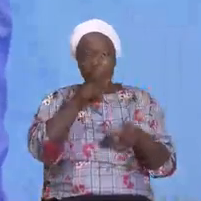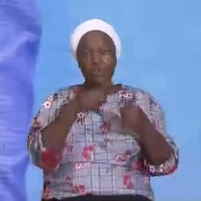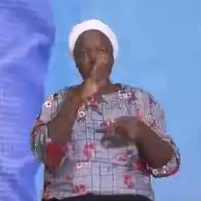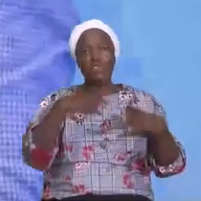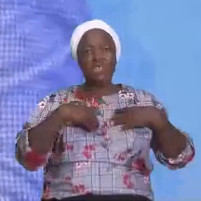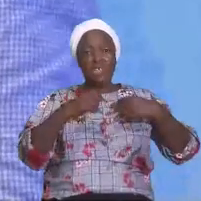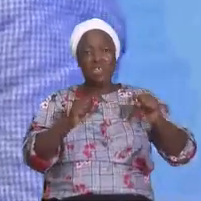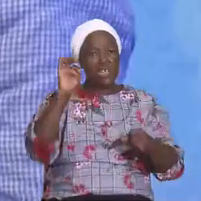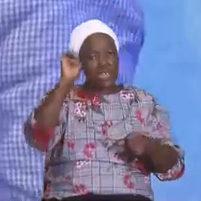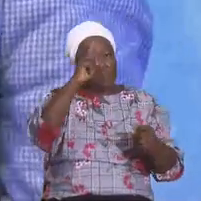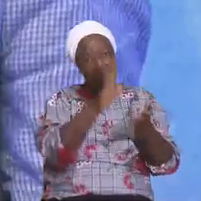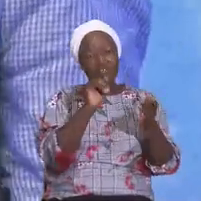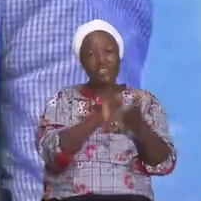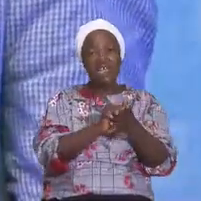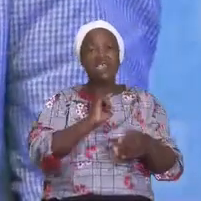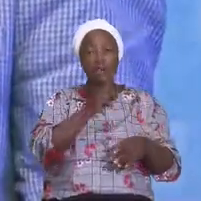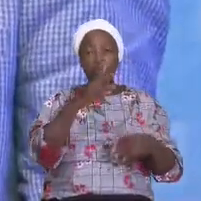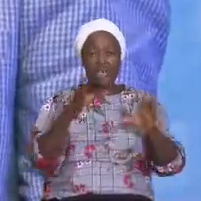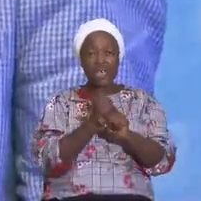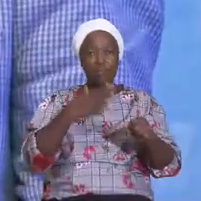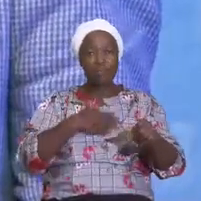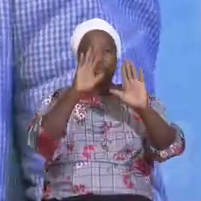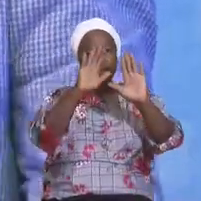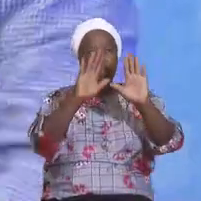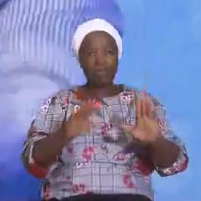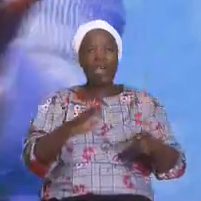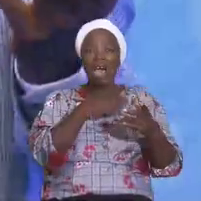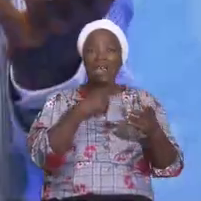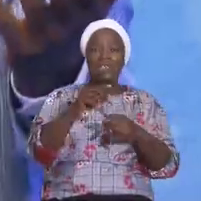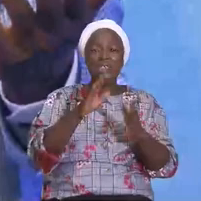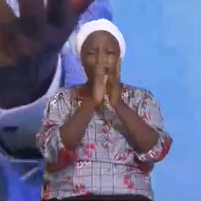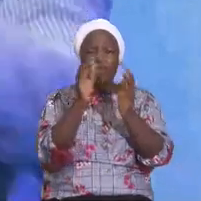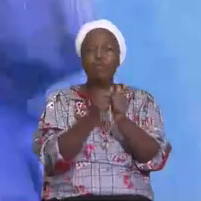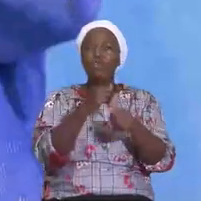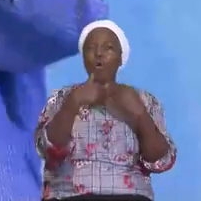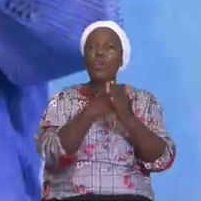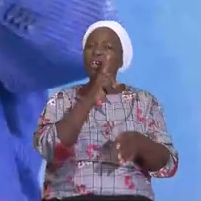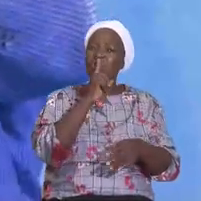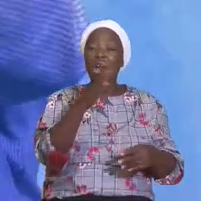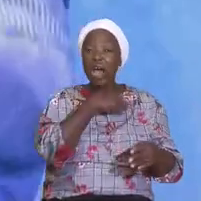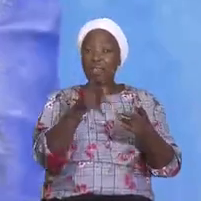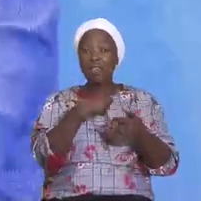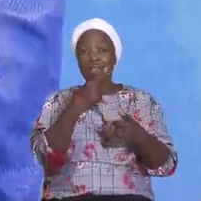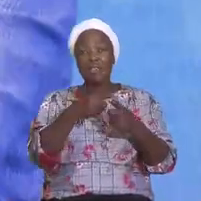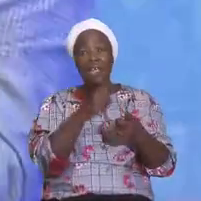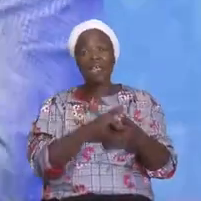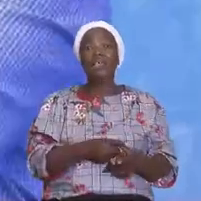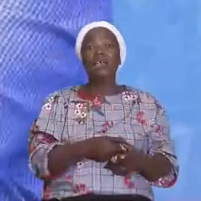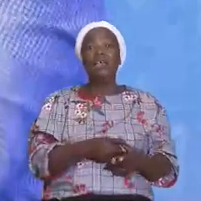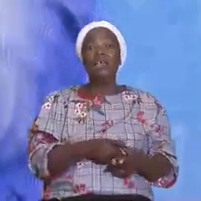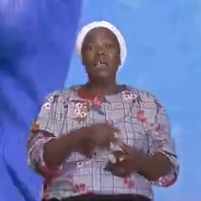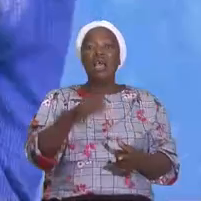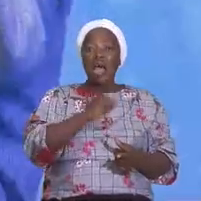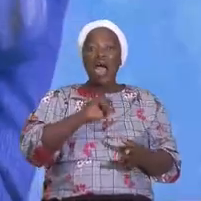dis, il prie pour moi, il croit que je serai guéri, il croit que je vais avoir mon miracle, et